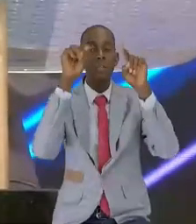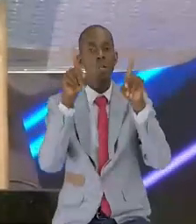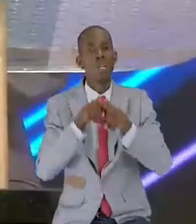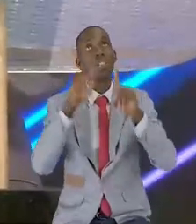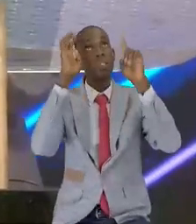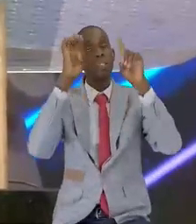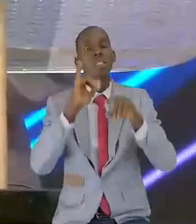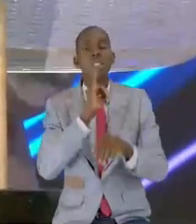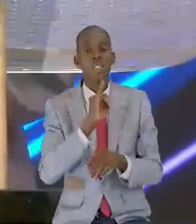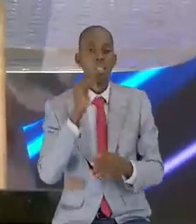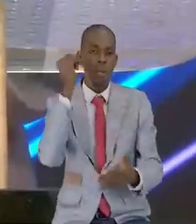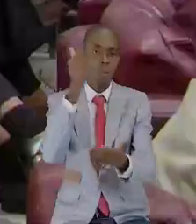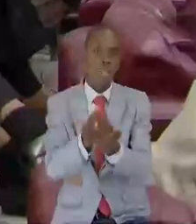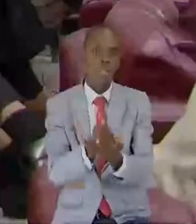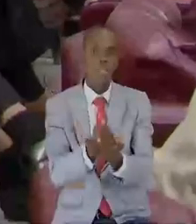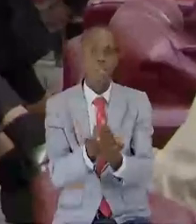est. Amen.